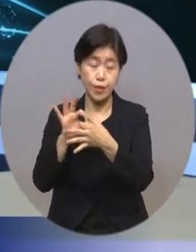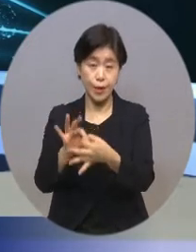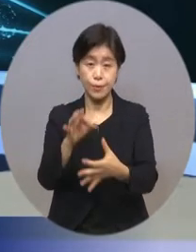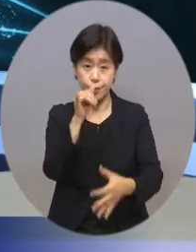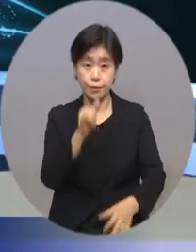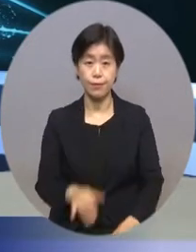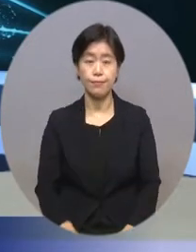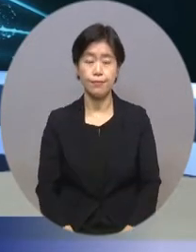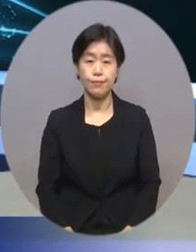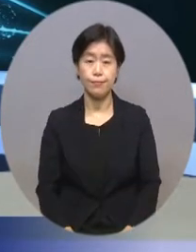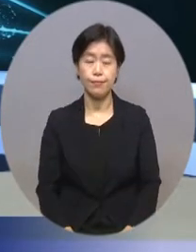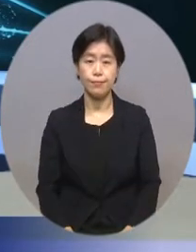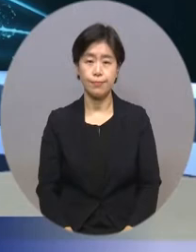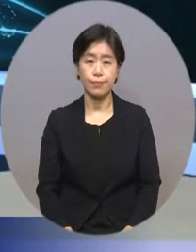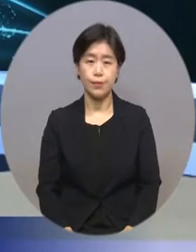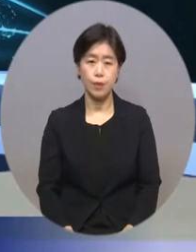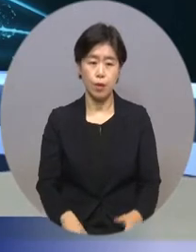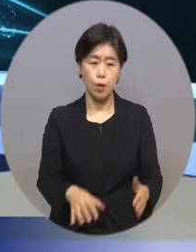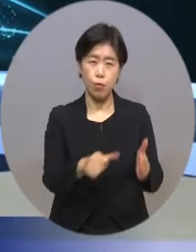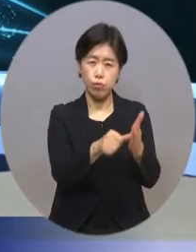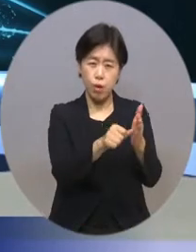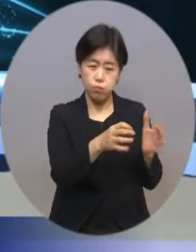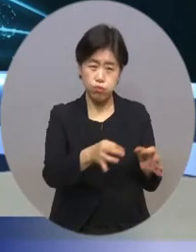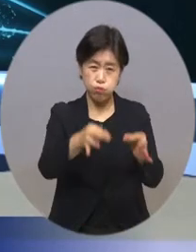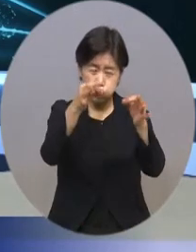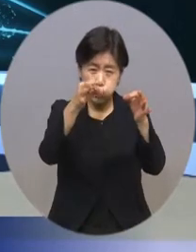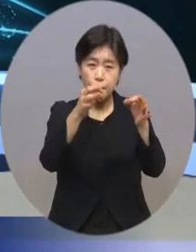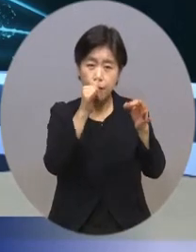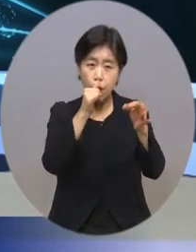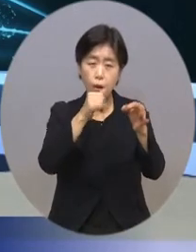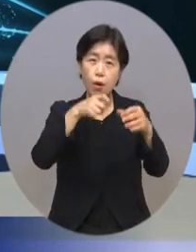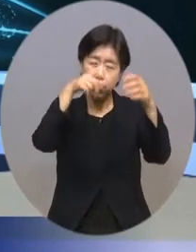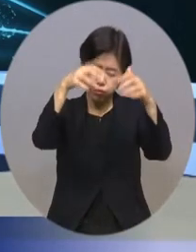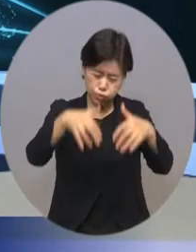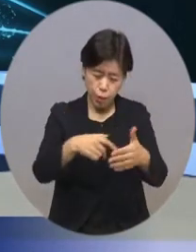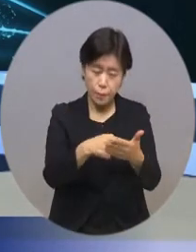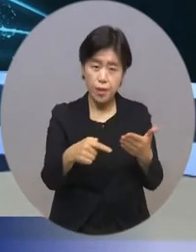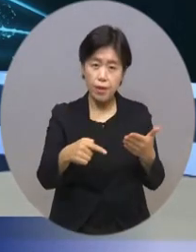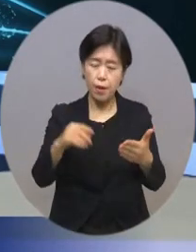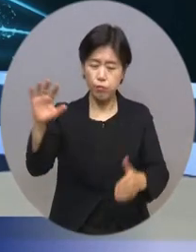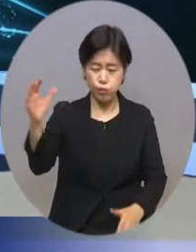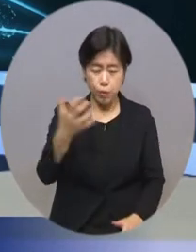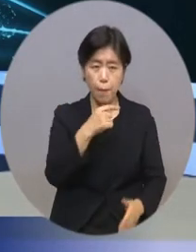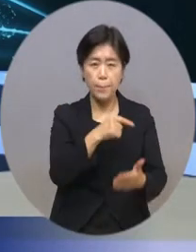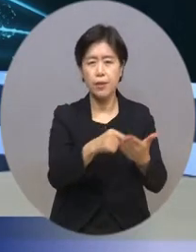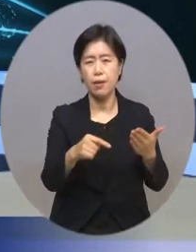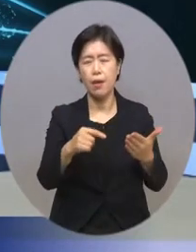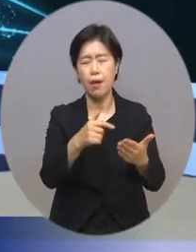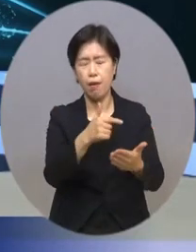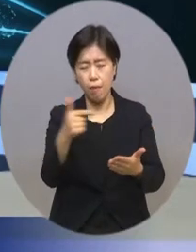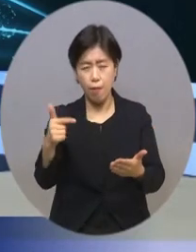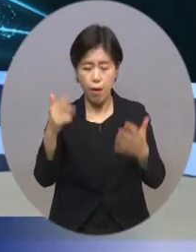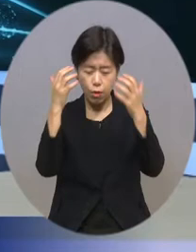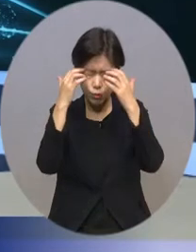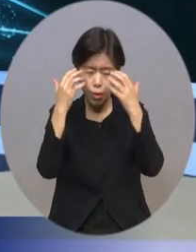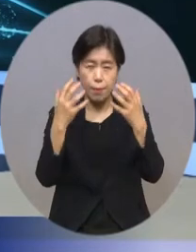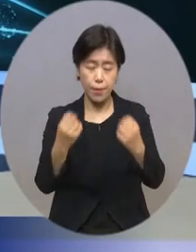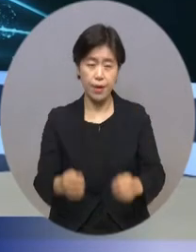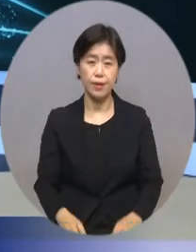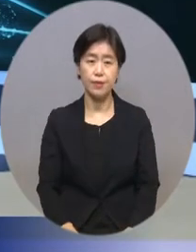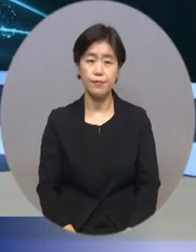이어지고 있습니다. 높은 물가와 연일 이어지는 태풍과 집중호우로 이중고로 힘든 분들 많으실